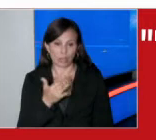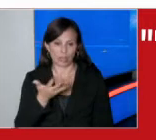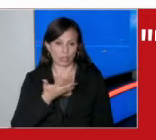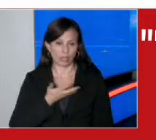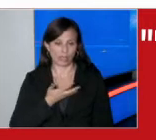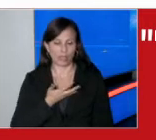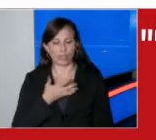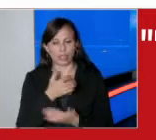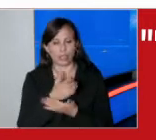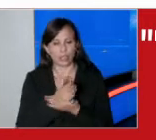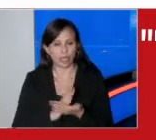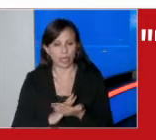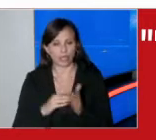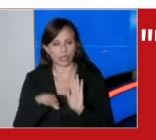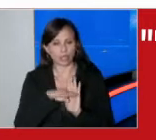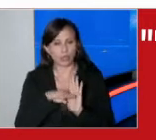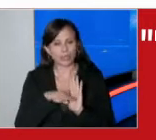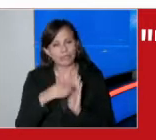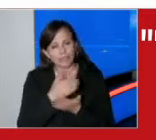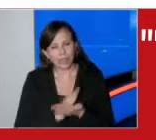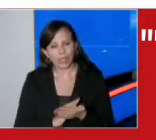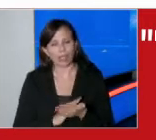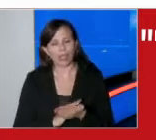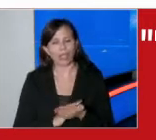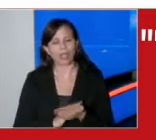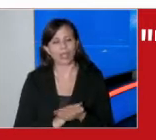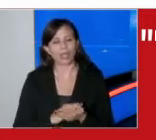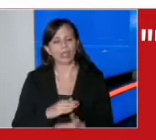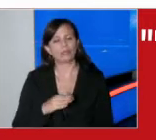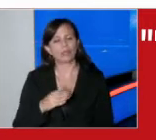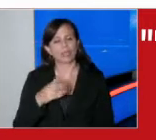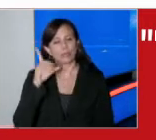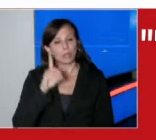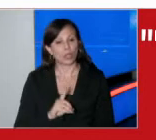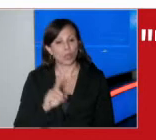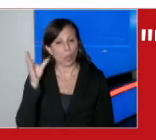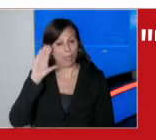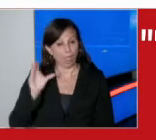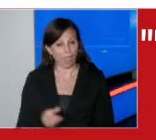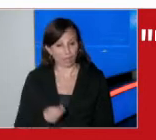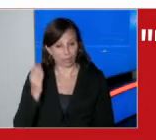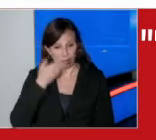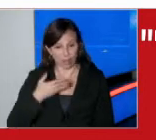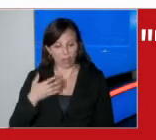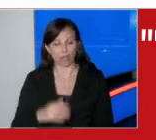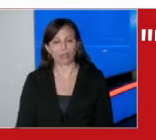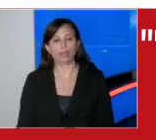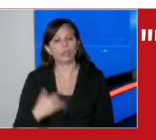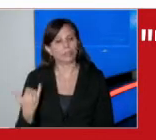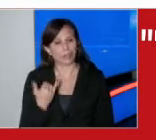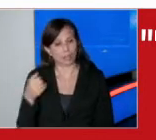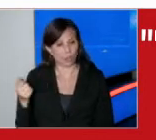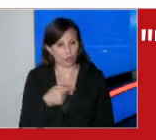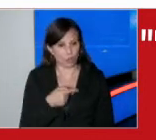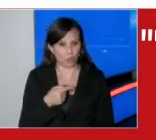נתונים חלקיים מדרום אפריקה, אני מקווה שיהיה לנו את התשובה לזה בשיחה היום. זה משהו שבדרך כלל לוקח כמה שבועות כדי